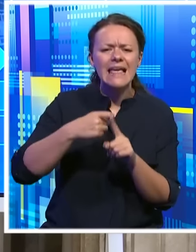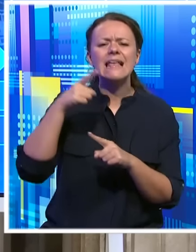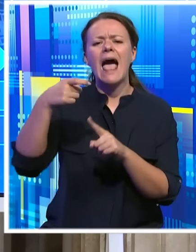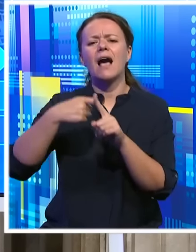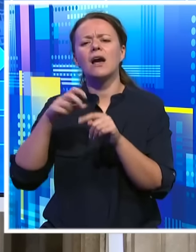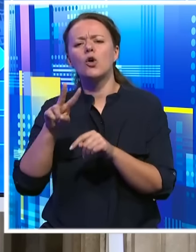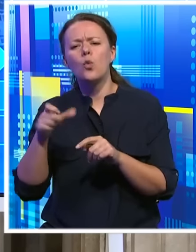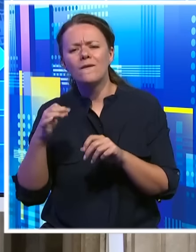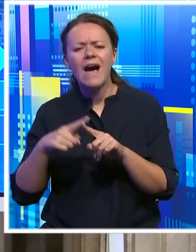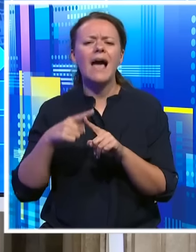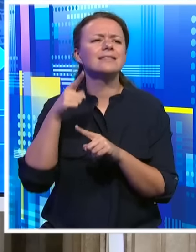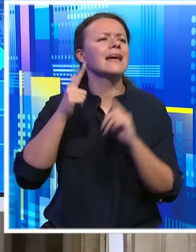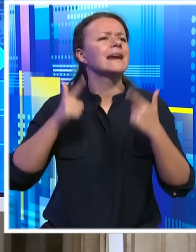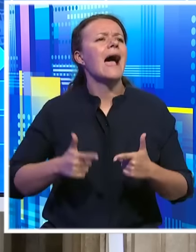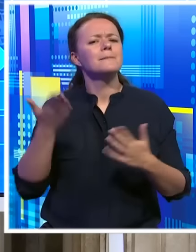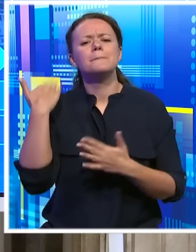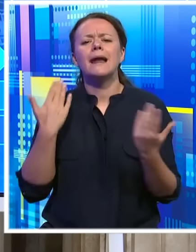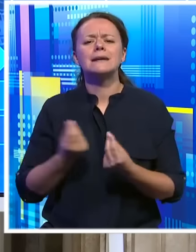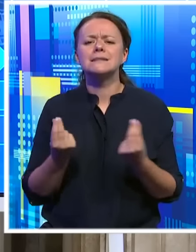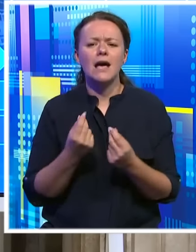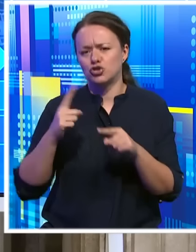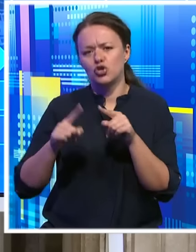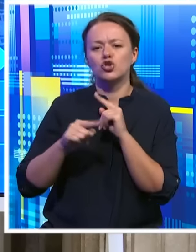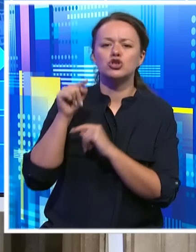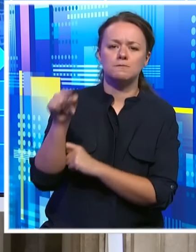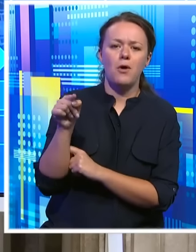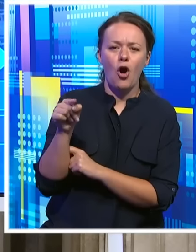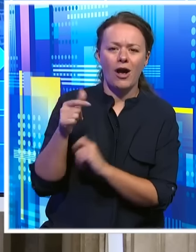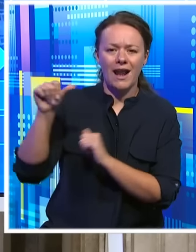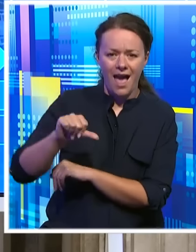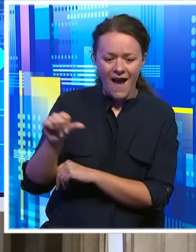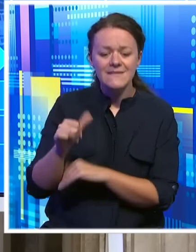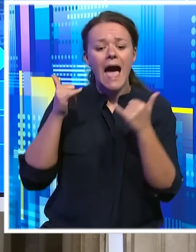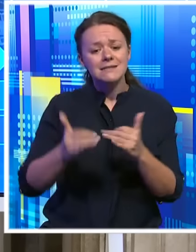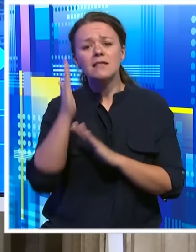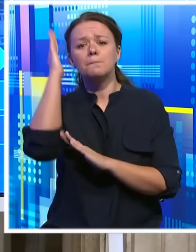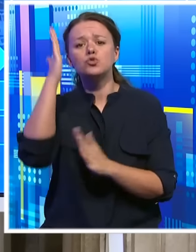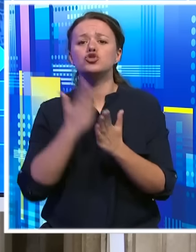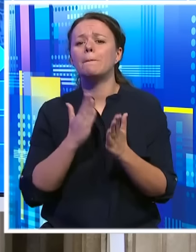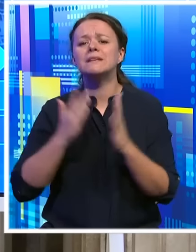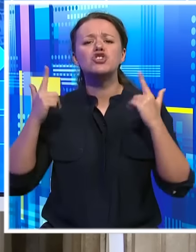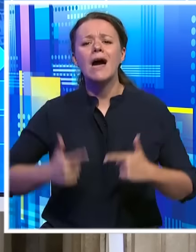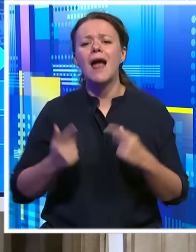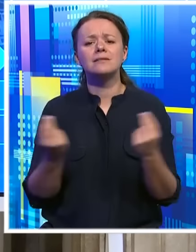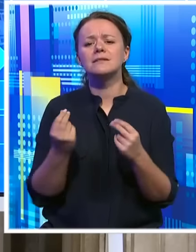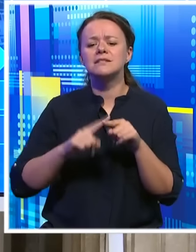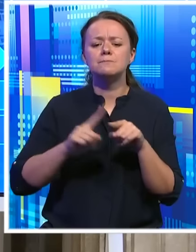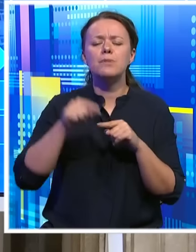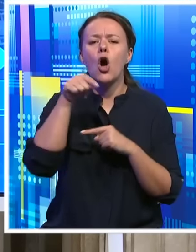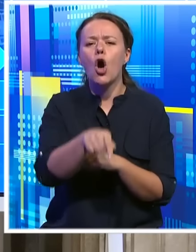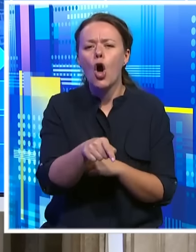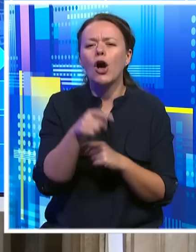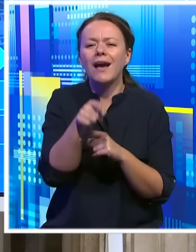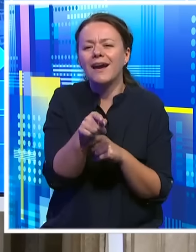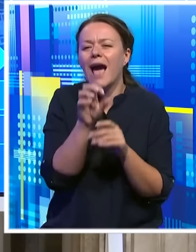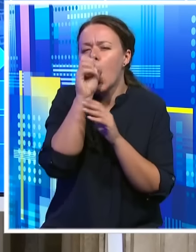oko nafte. Ratovi u budućnosti vodit će se oko kritičnih mineralnih sirovina. Kritične mineralne sirovine postoje različite definicije.